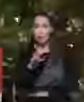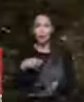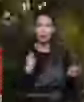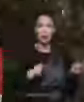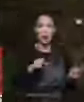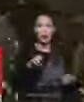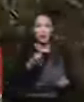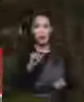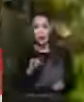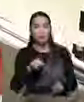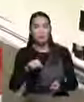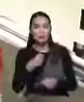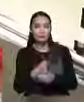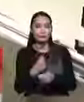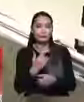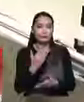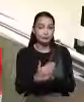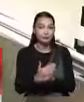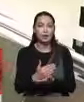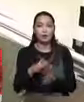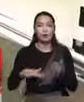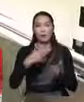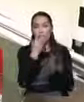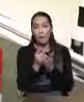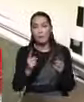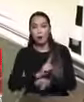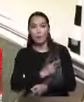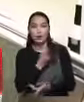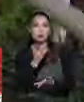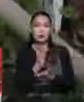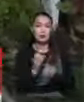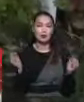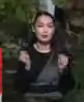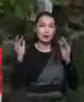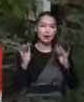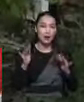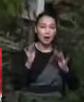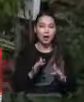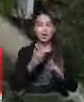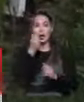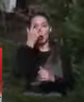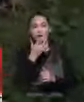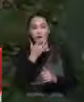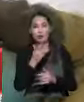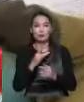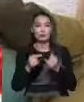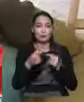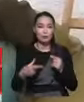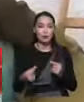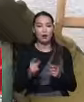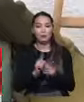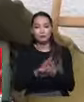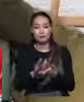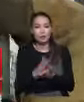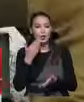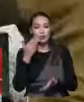бесік істейді. Ауласында шағын шеберханасы бар. Үйдің алдын қыста қардан, жазда жапырақтан тазарту оңай шаруа емес. Осындай сәтте қол ұшын